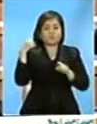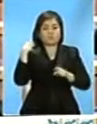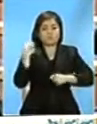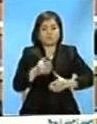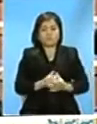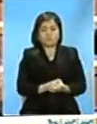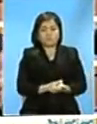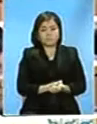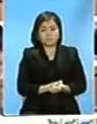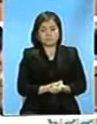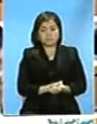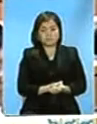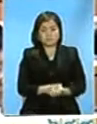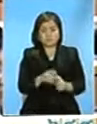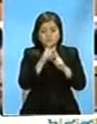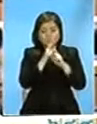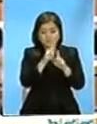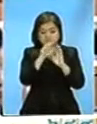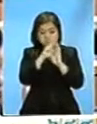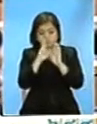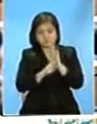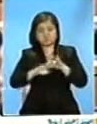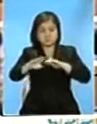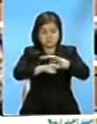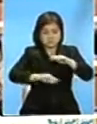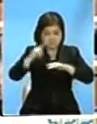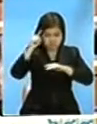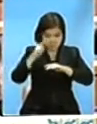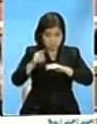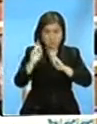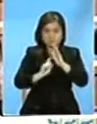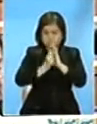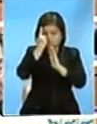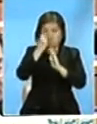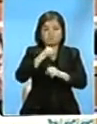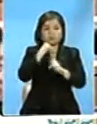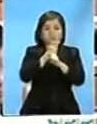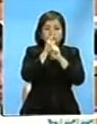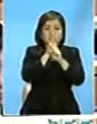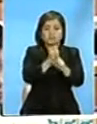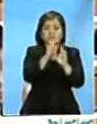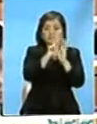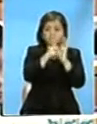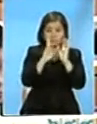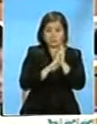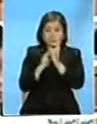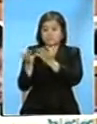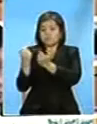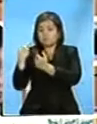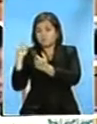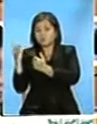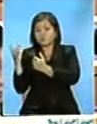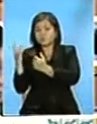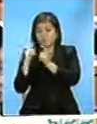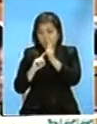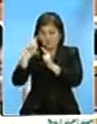ครับกติกาหรือระบบหรือหลักการจะต้องมาก่อนไม่ใช่เอาผลลัพธ์หรือเอาผลประโยชน์